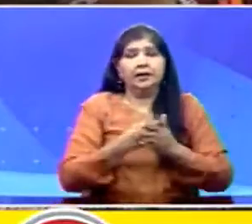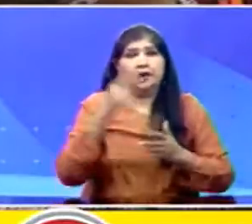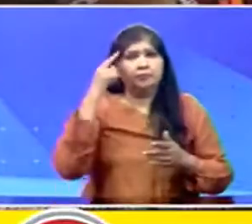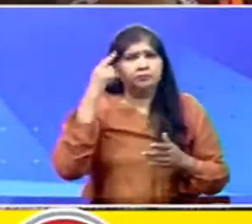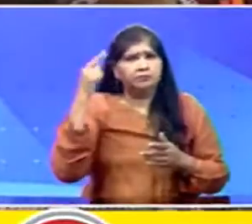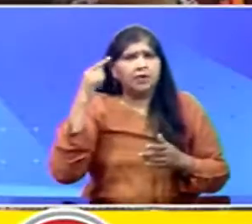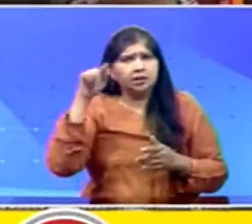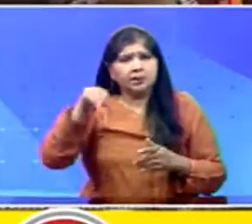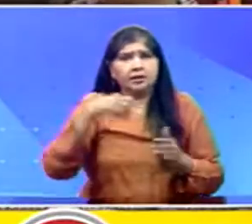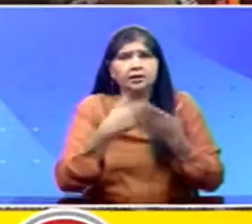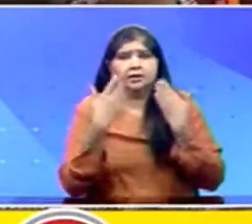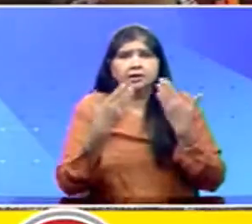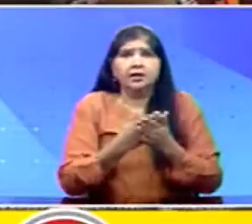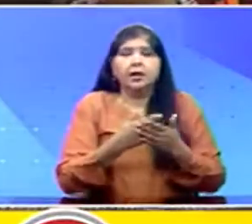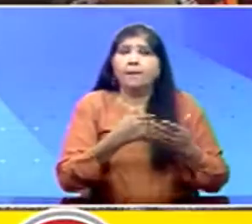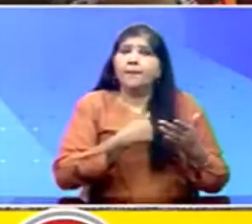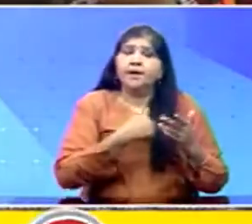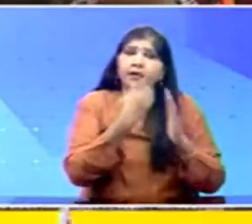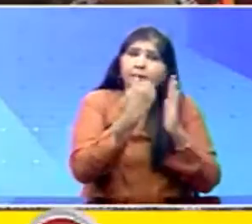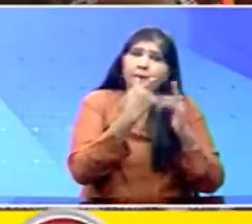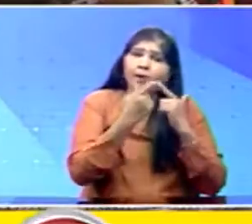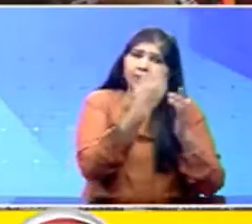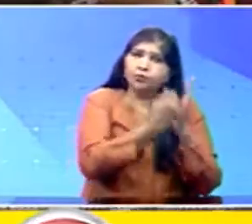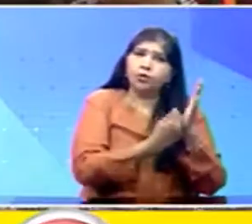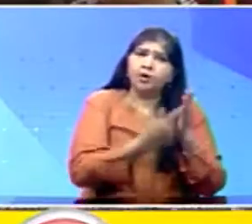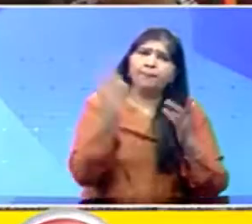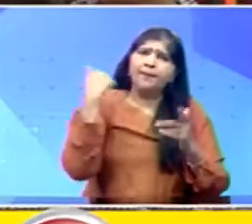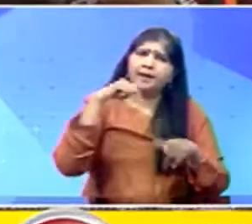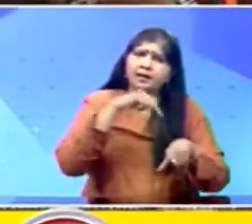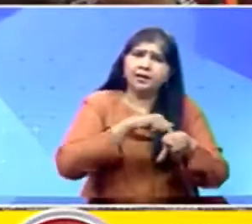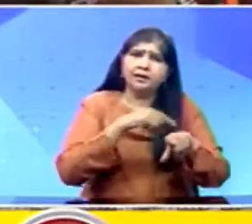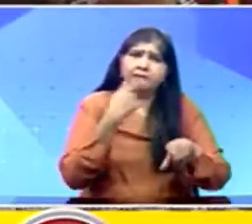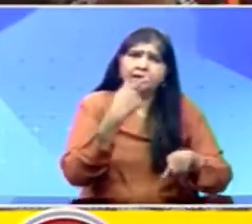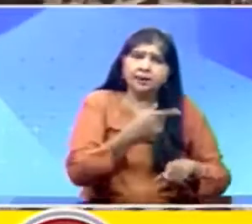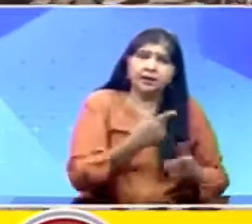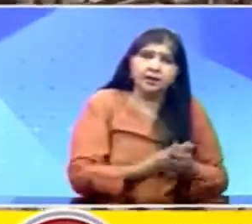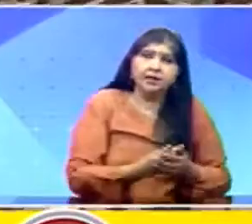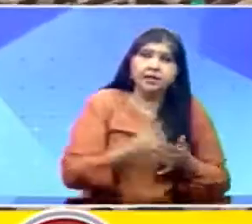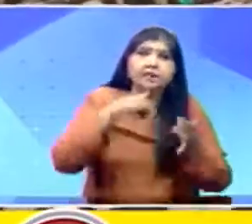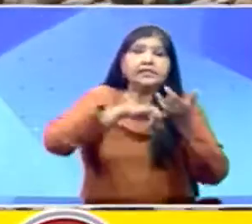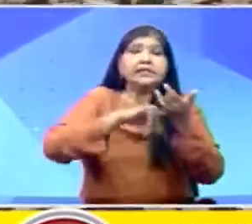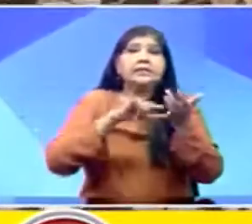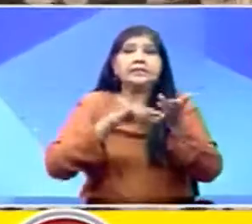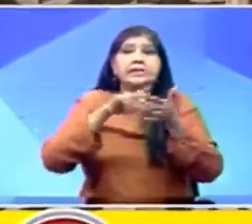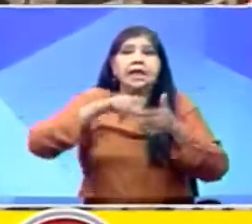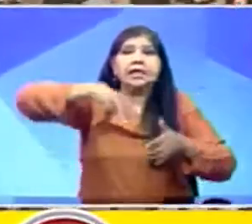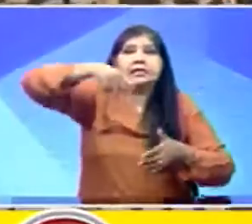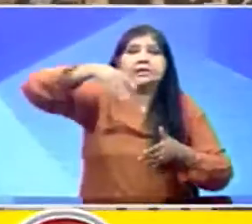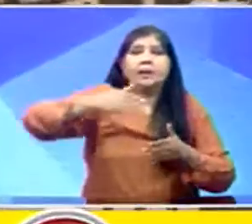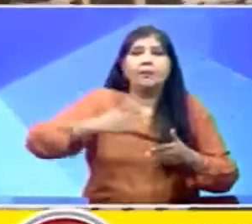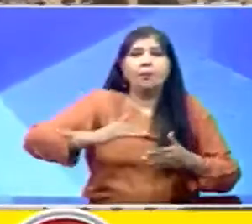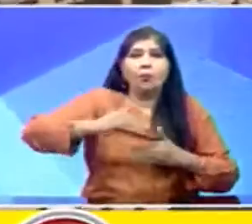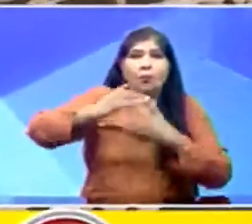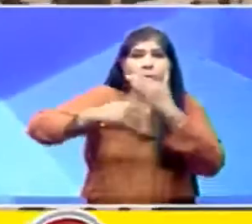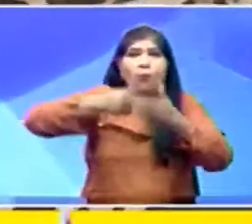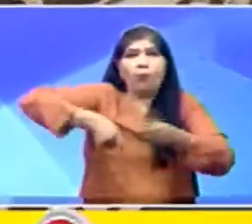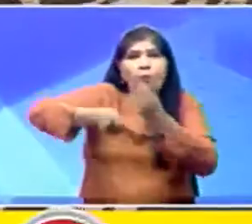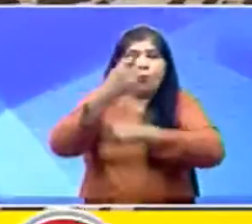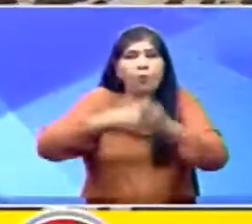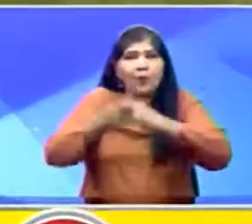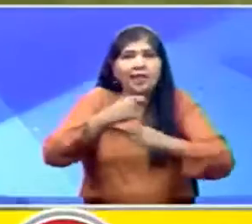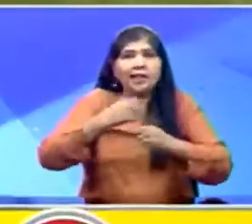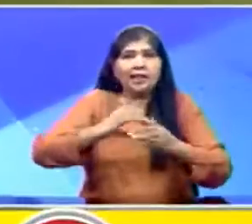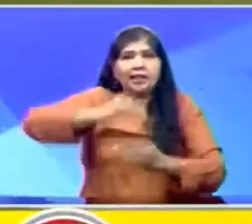याद होगा, मन की बात में हमने एक बार स्टेप वेल्स इन बावडियों की विरासत पर